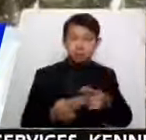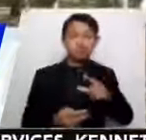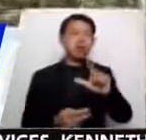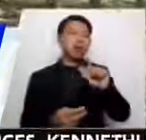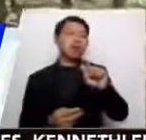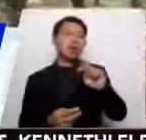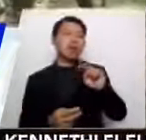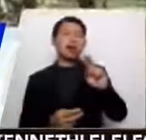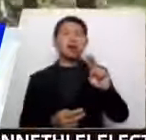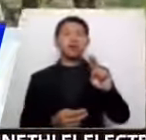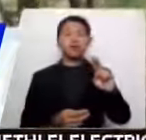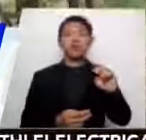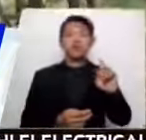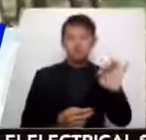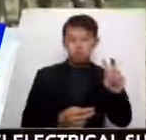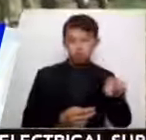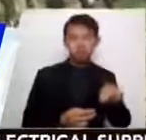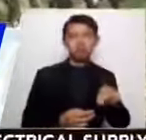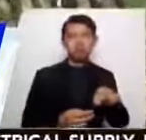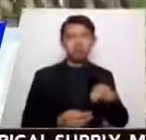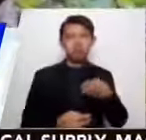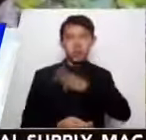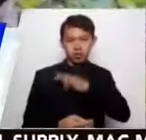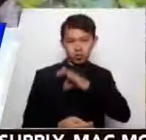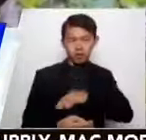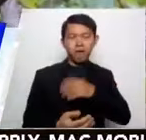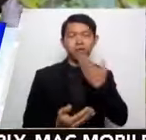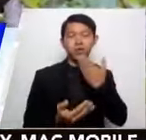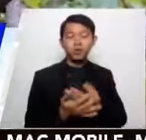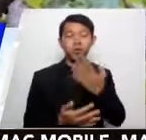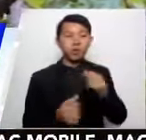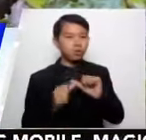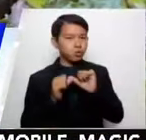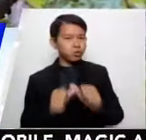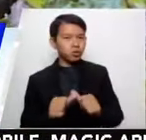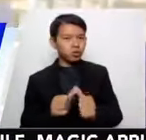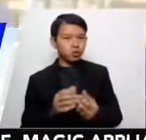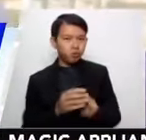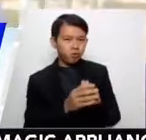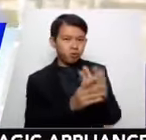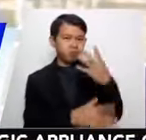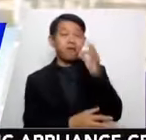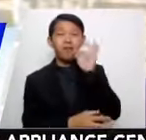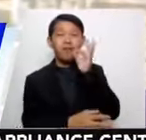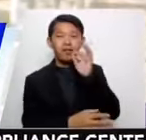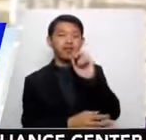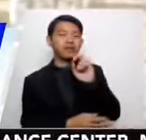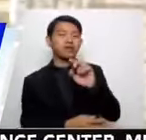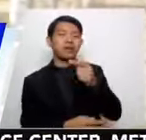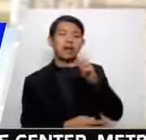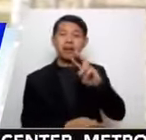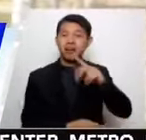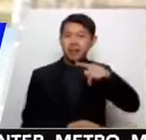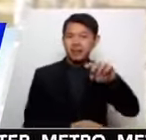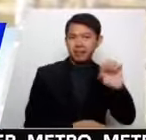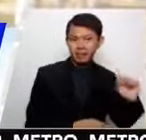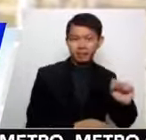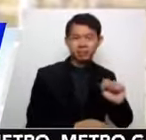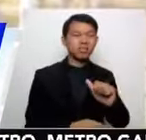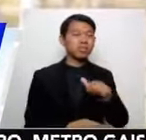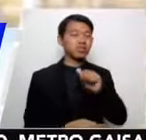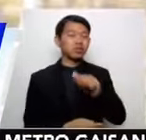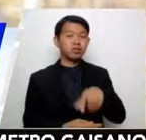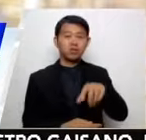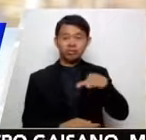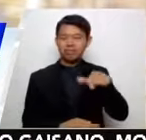sa ilang taniman kahit nararanasan ang El Niño doon. Ayon sa ilang grape farmers, hindi matakaw sa patubig ang mga ubas. Inaasahan nila